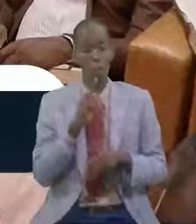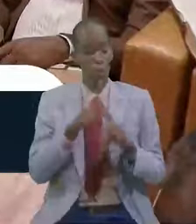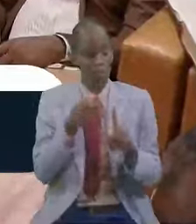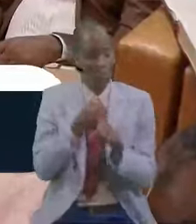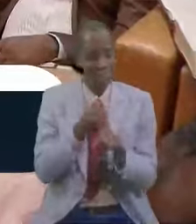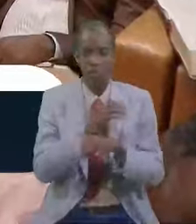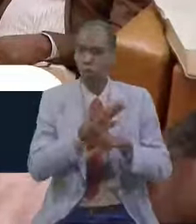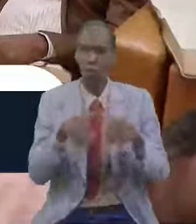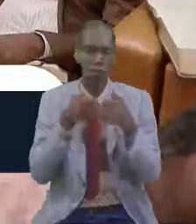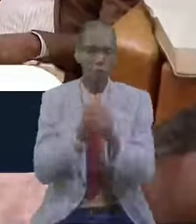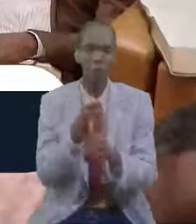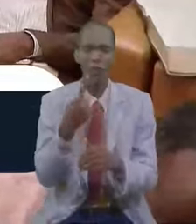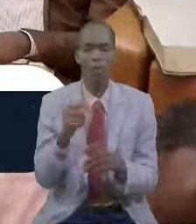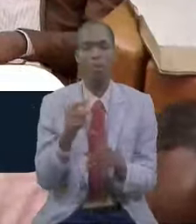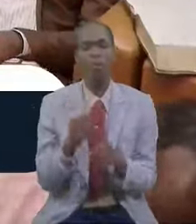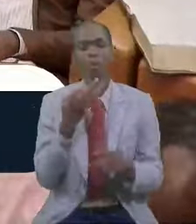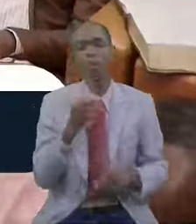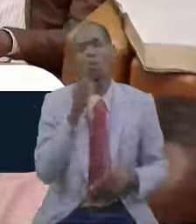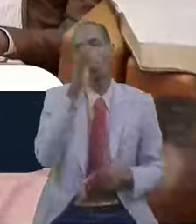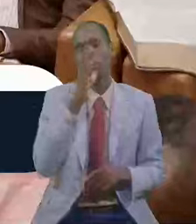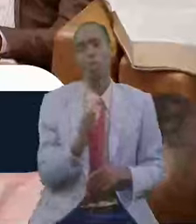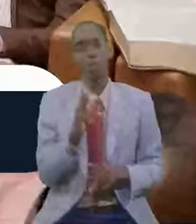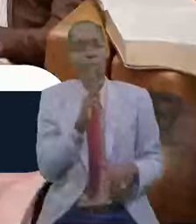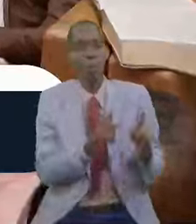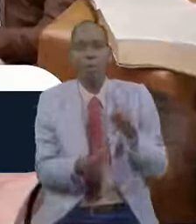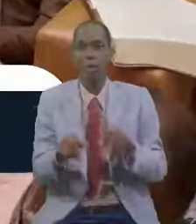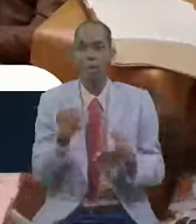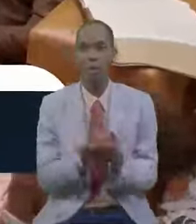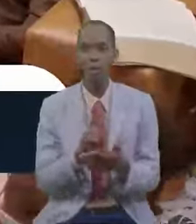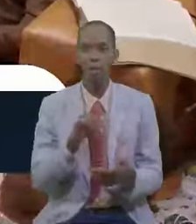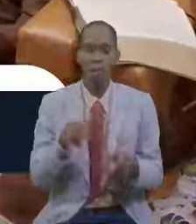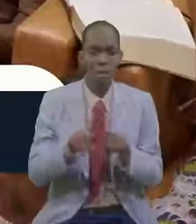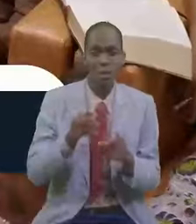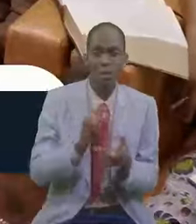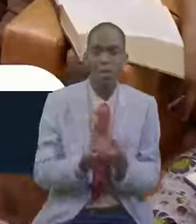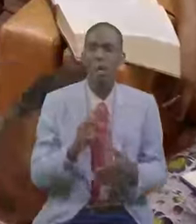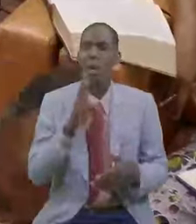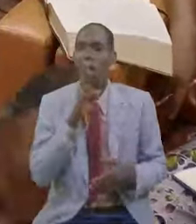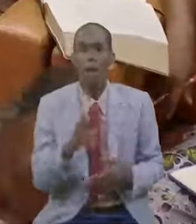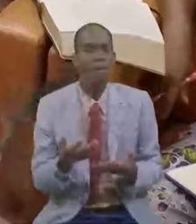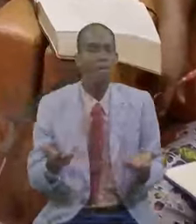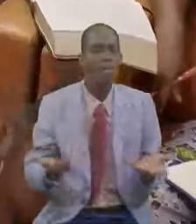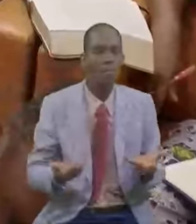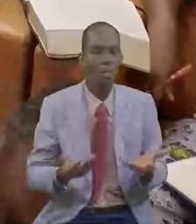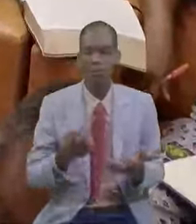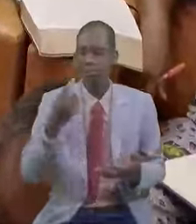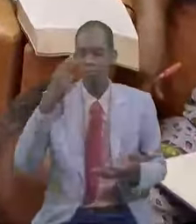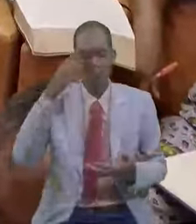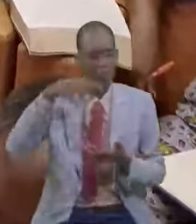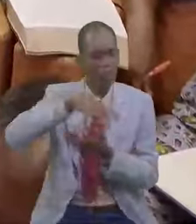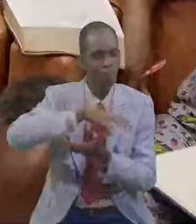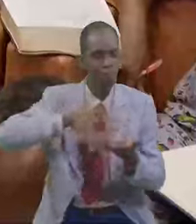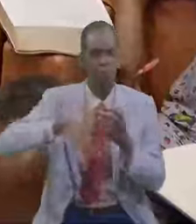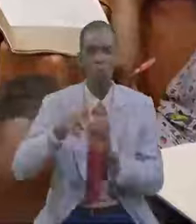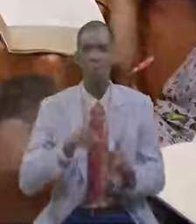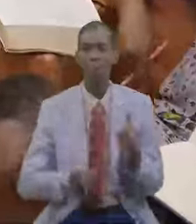dit. Ces prédicateurs de sa parole sont des gens qui se sont